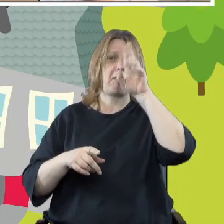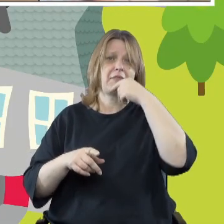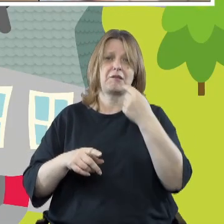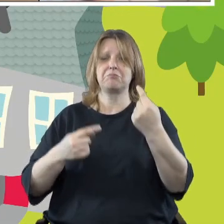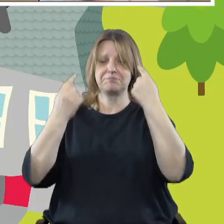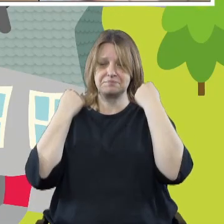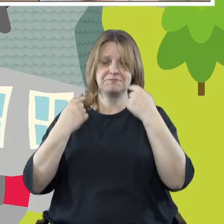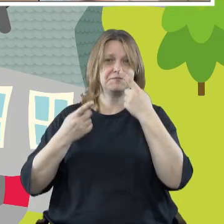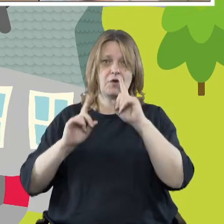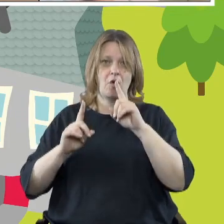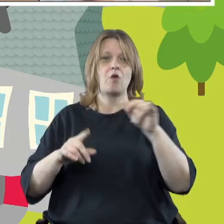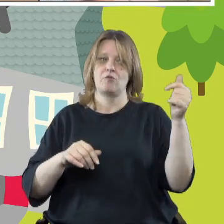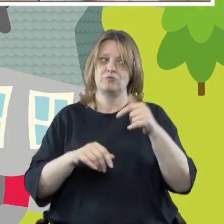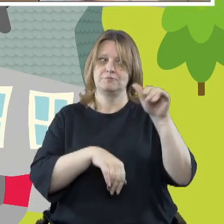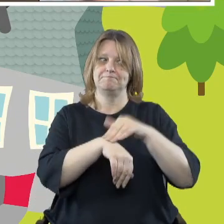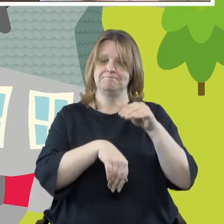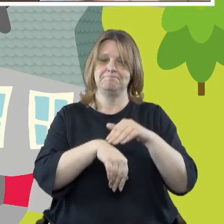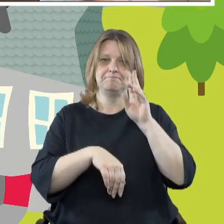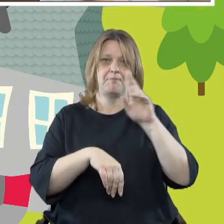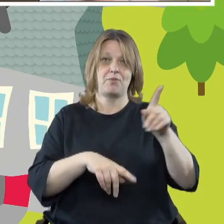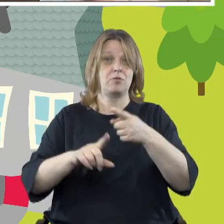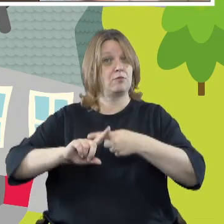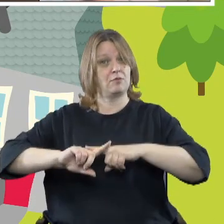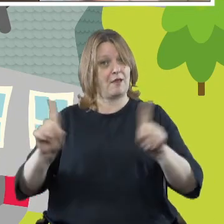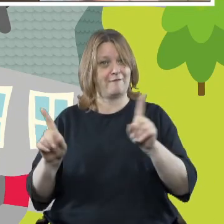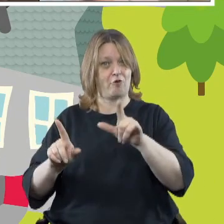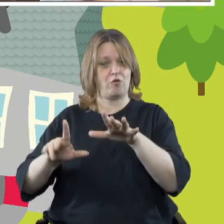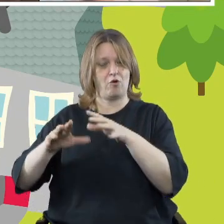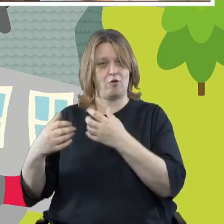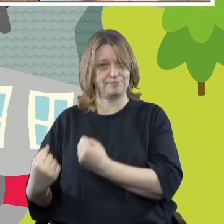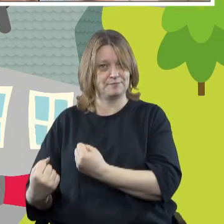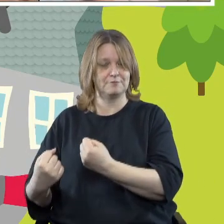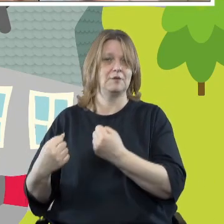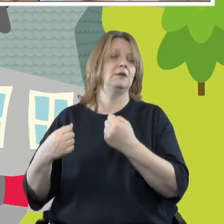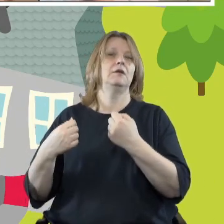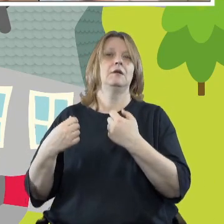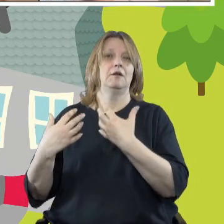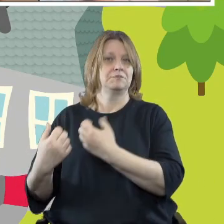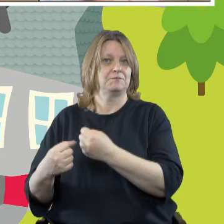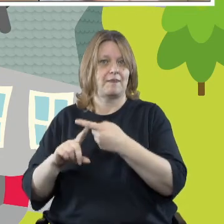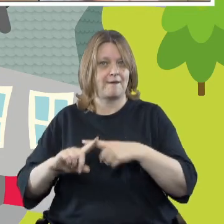że tutaj nie można się ani zatrzymywać w tym miejscu, ani też